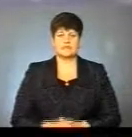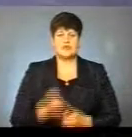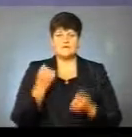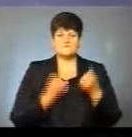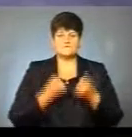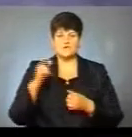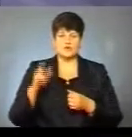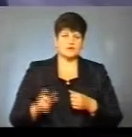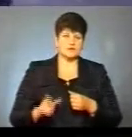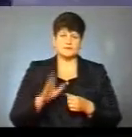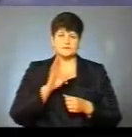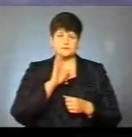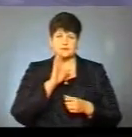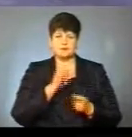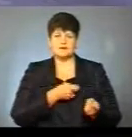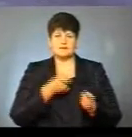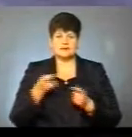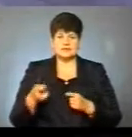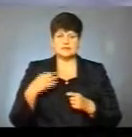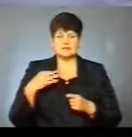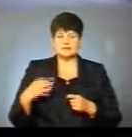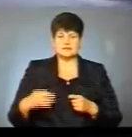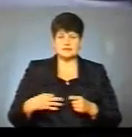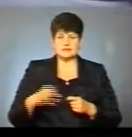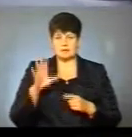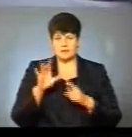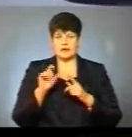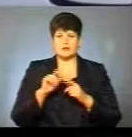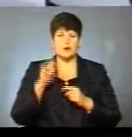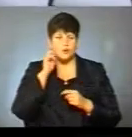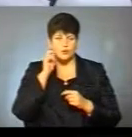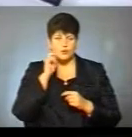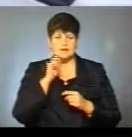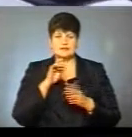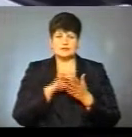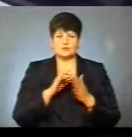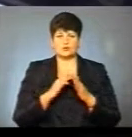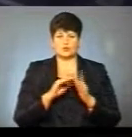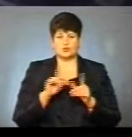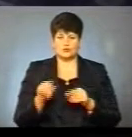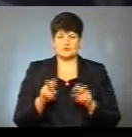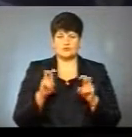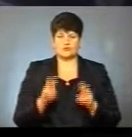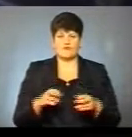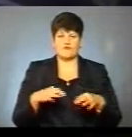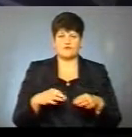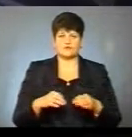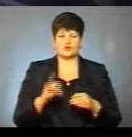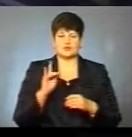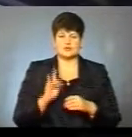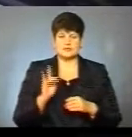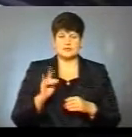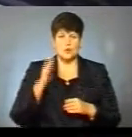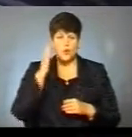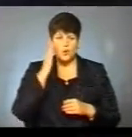Водійка Ольга Новроцька вестиме 5-річного сина Романа з центру додому. Садить його в автокрісло. Оп,